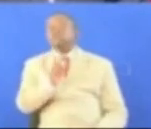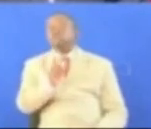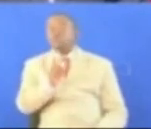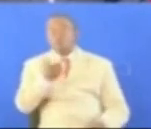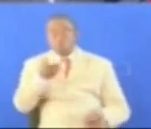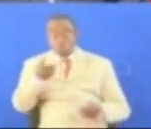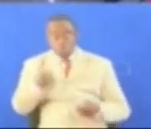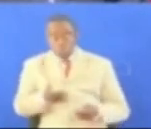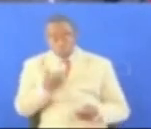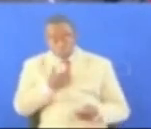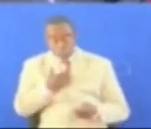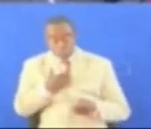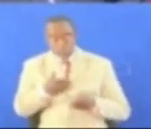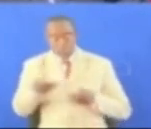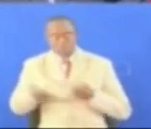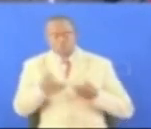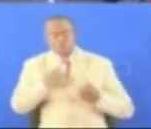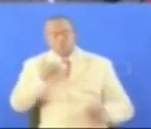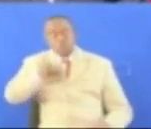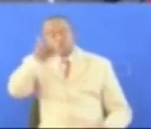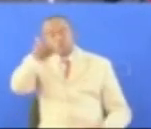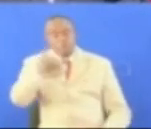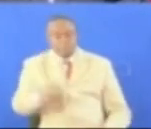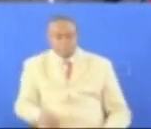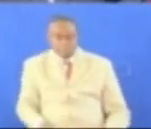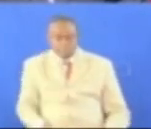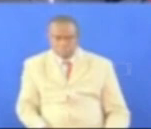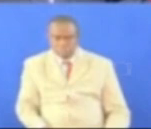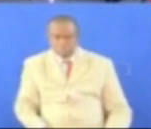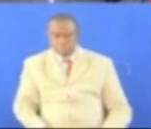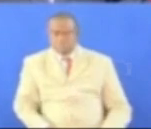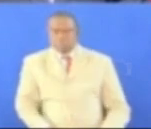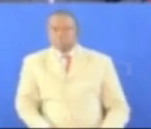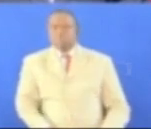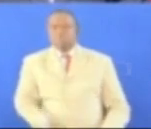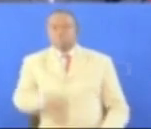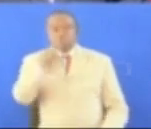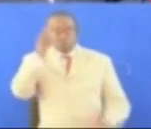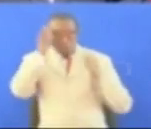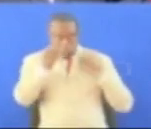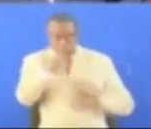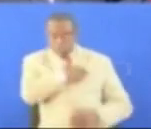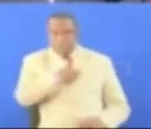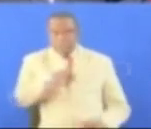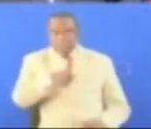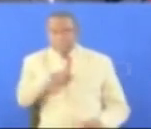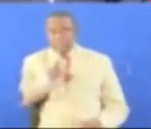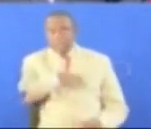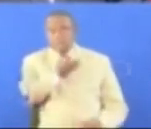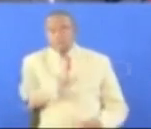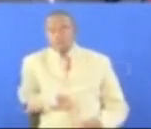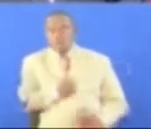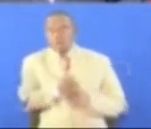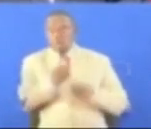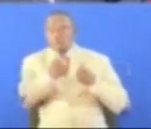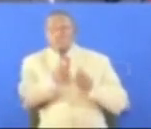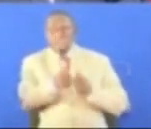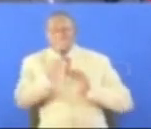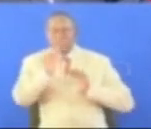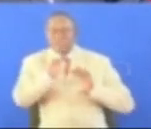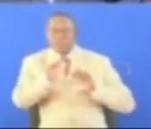uzao ujao. Mama alivyojitolea kwa ajili ya kufanya ile movie ya Royal Tour,